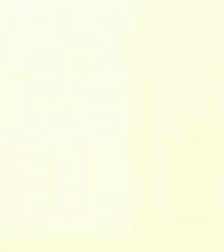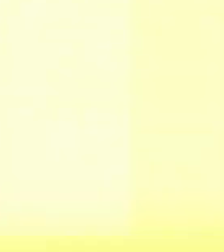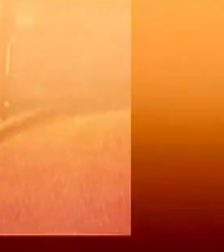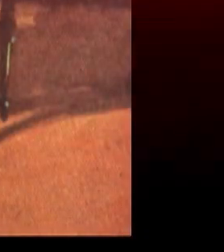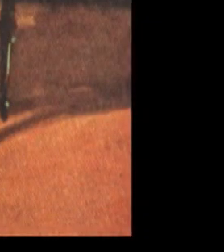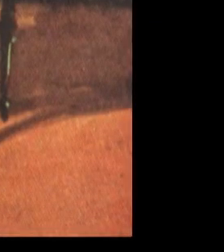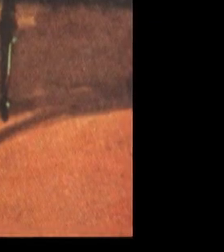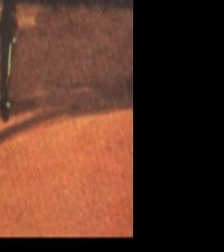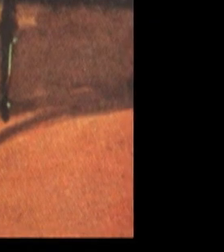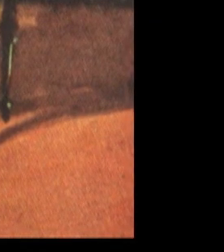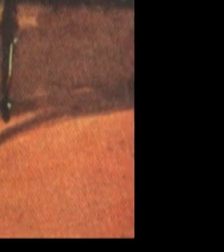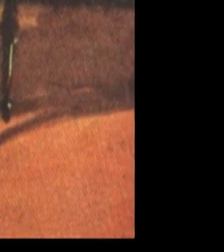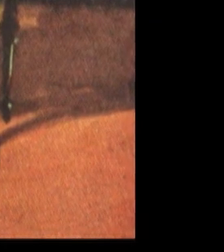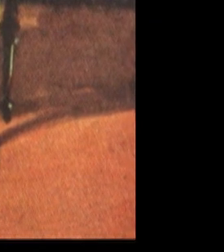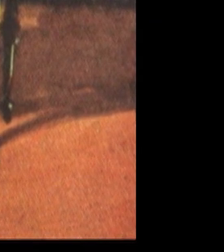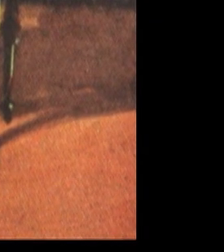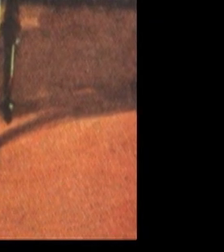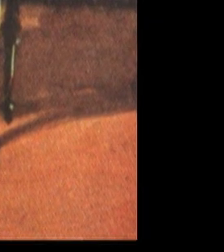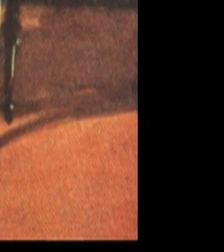했었어요.